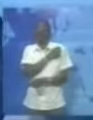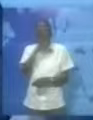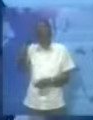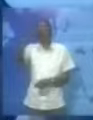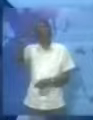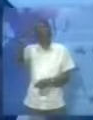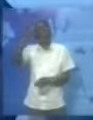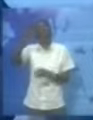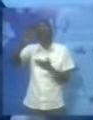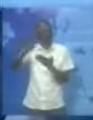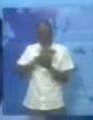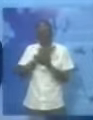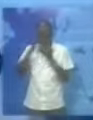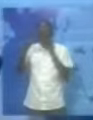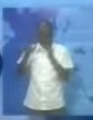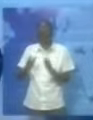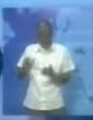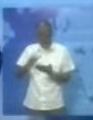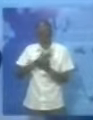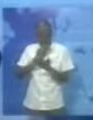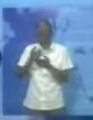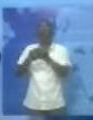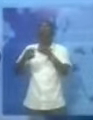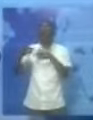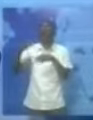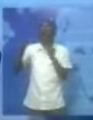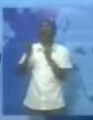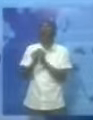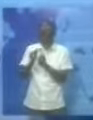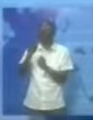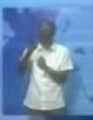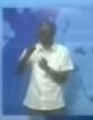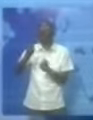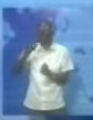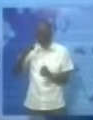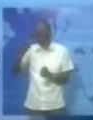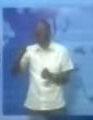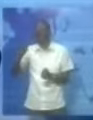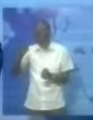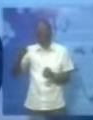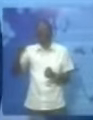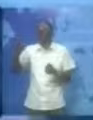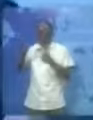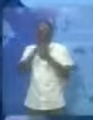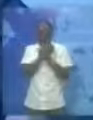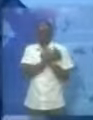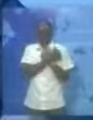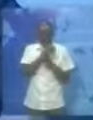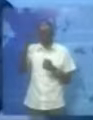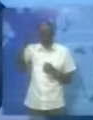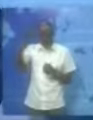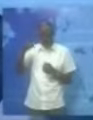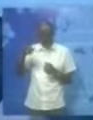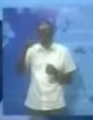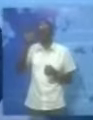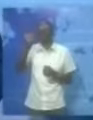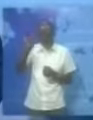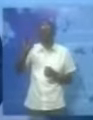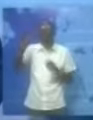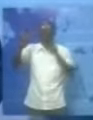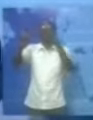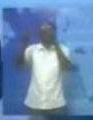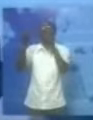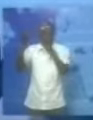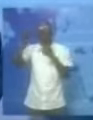des mélomanes. L'artiste revient sur le marché du disque avec Nonga. L'album est composé de 8 titres. Il a